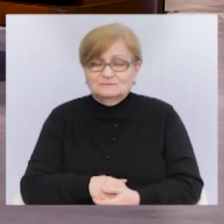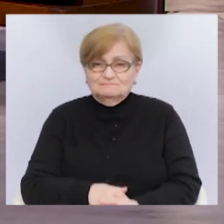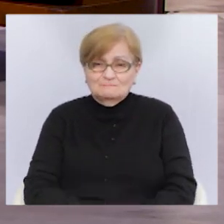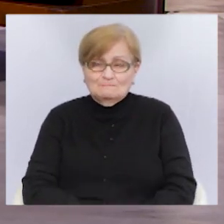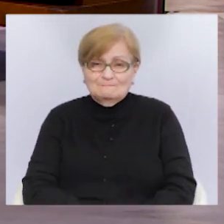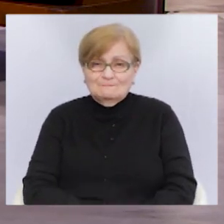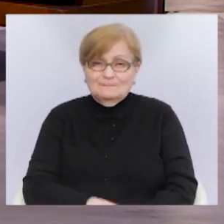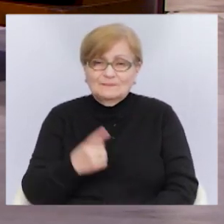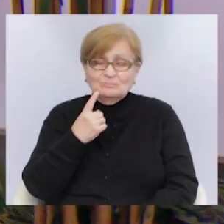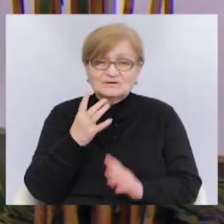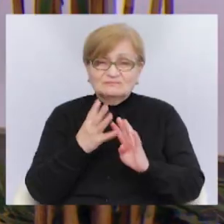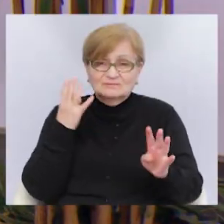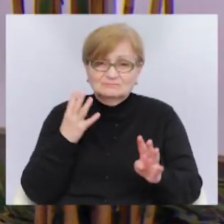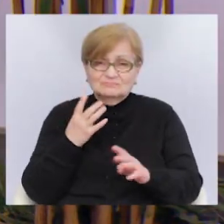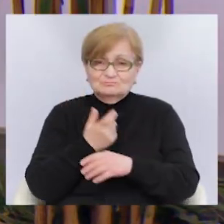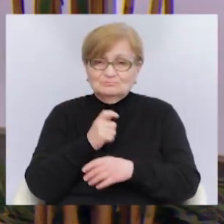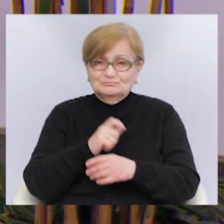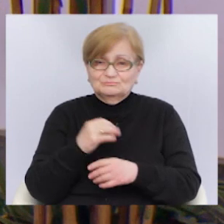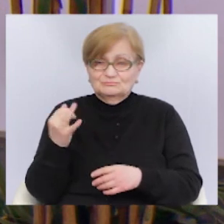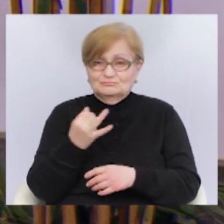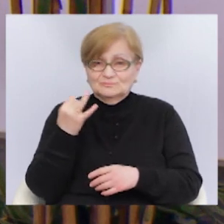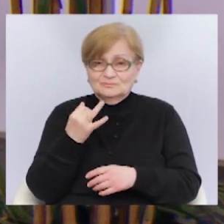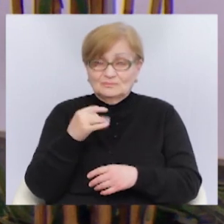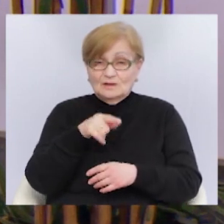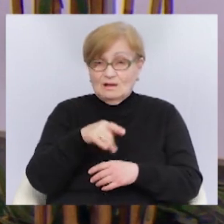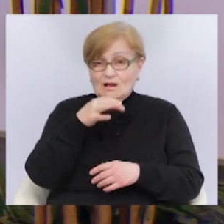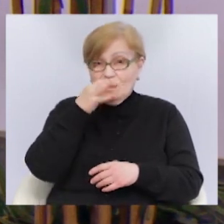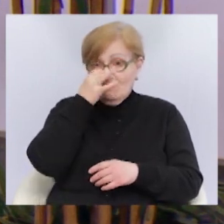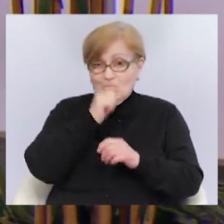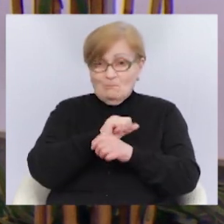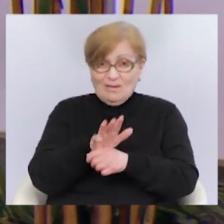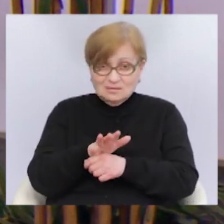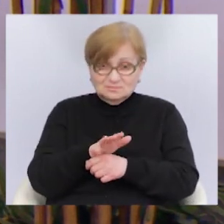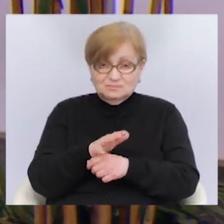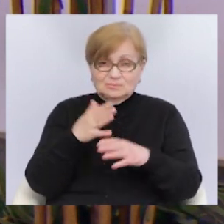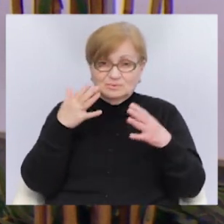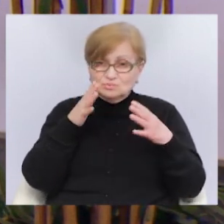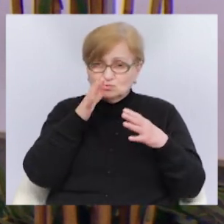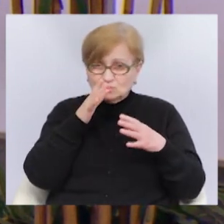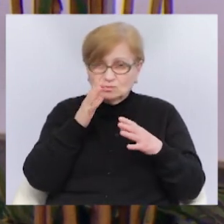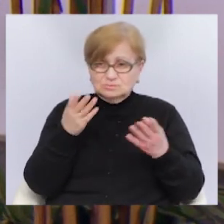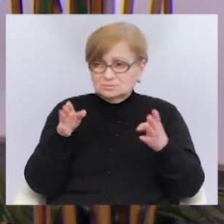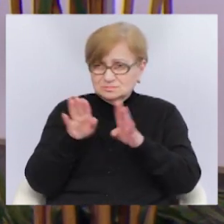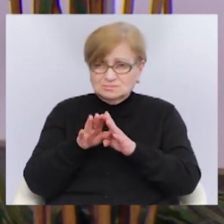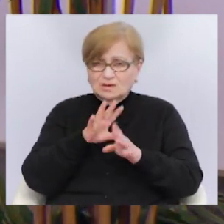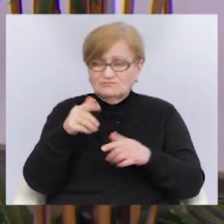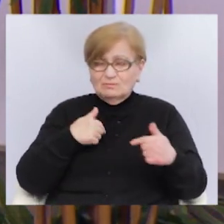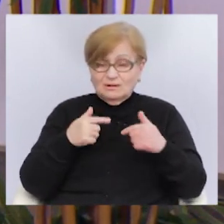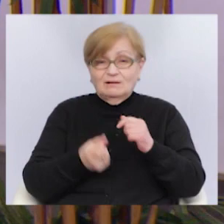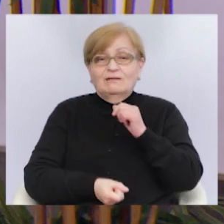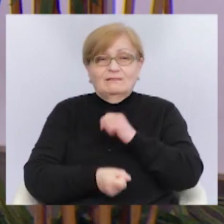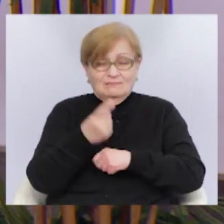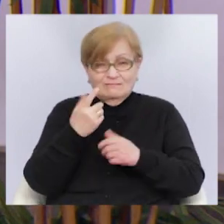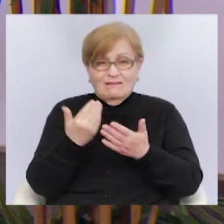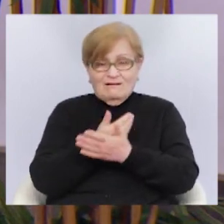აქტიობები ბავშვებისთვის? პირველ რიგში ძალიან საინტერესო რომ პანდემიის პერიოდში ანუ ხოცე გეწურება რა უნდა გააკეთო და მართლა ძალიან კარგია რომ